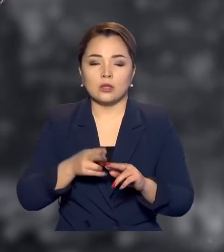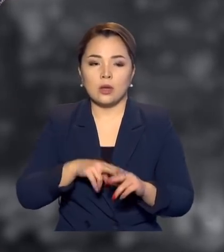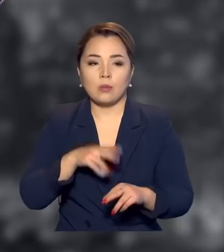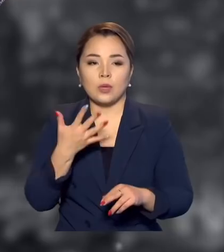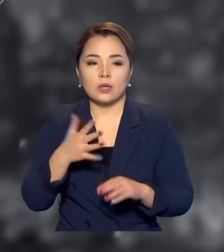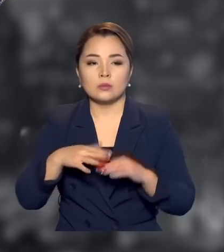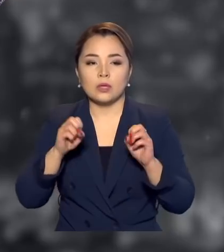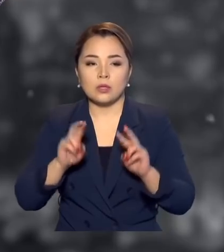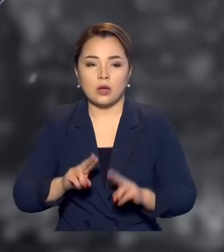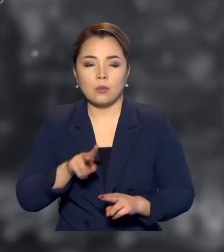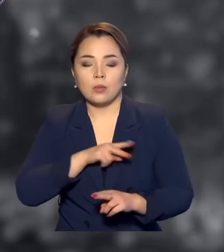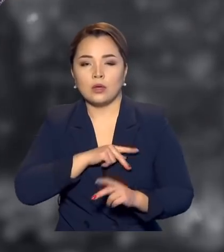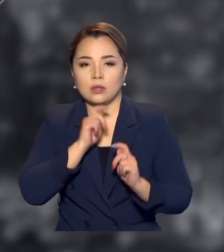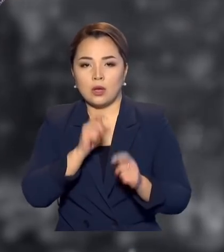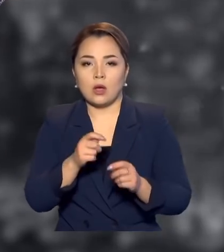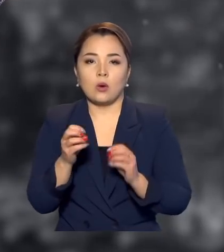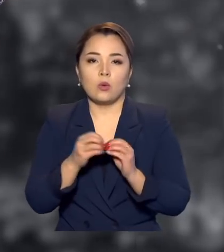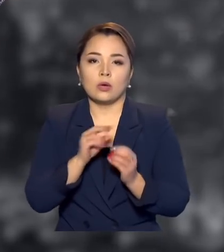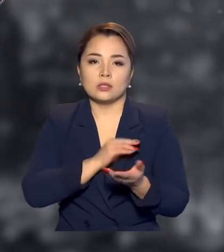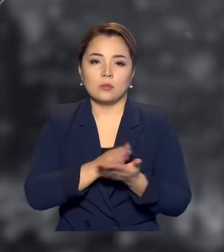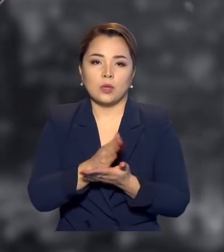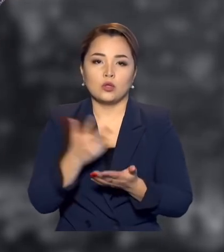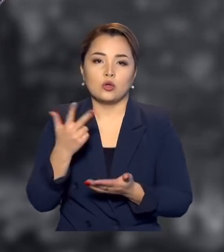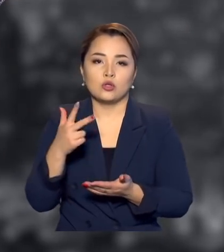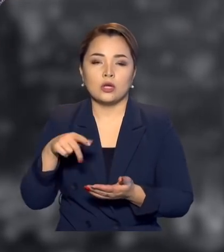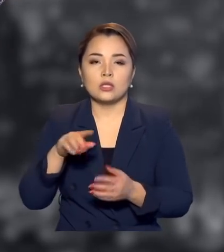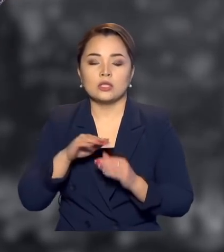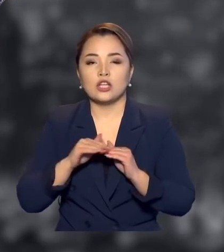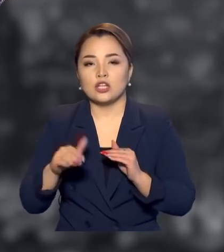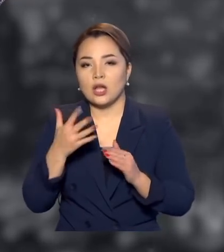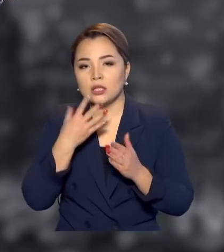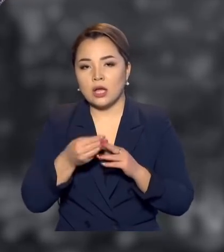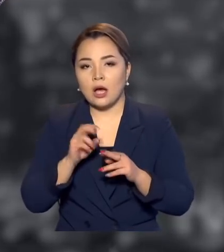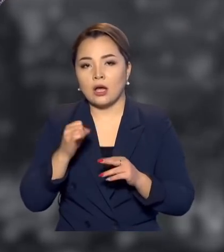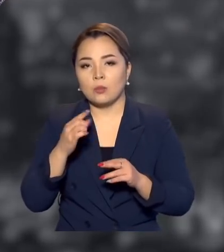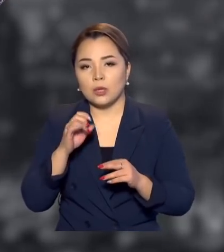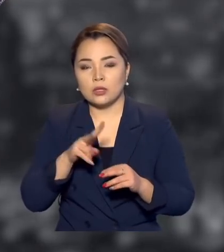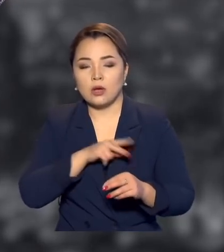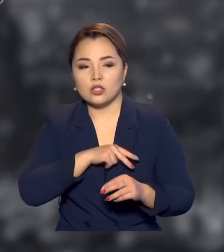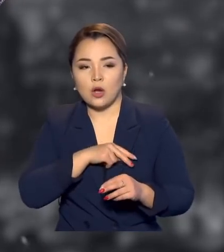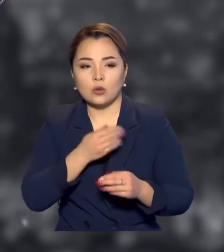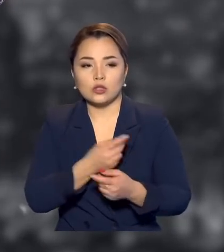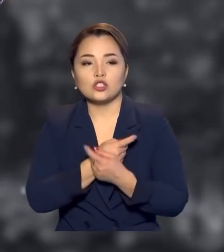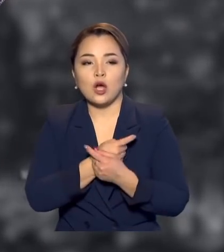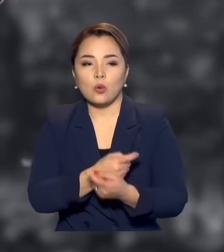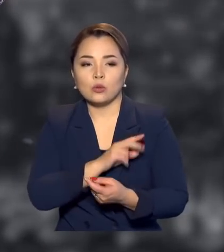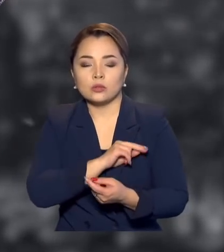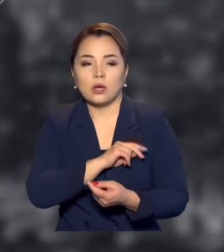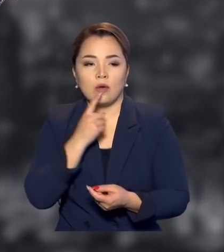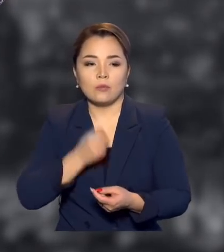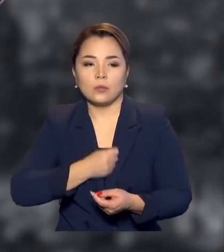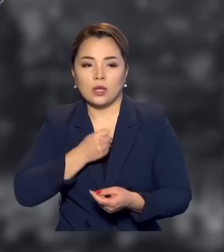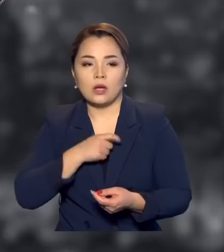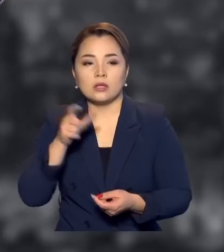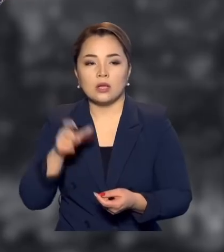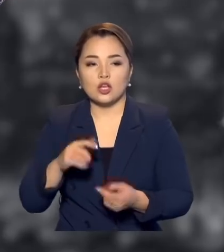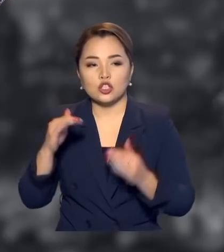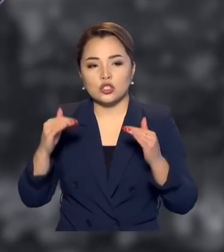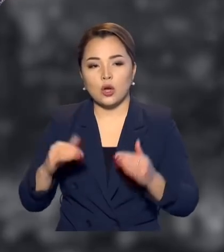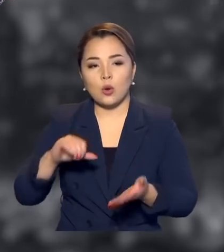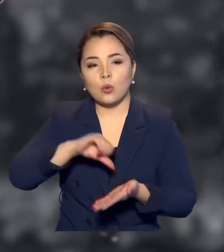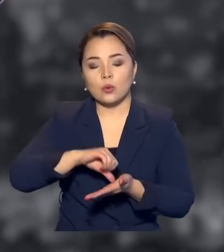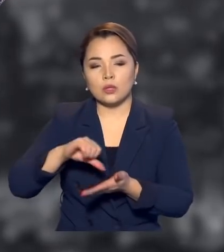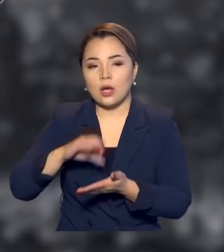марапатталды. 10 қызметкер 3-ші дәрежелі айбын орденімен, жауынгерлік ерлігі үшін медалімен ұлттық қауіпсіздік қызметінің кіші жедел